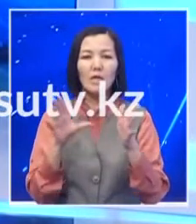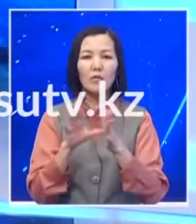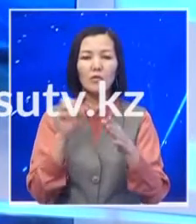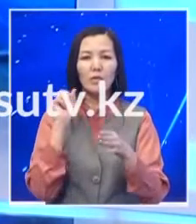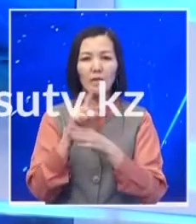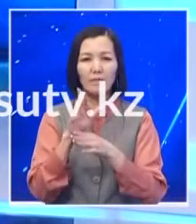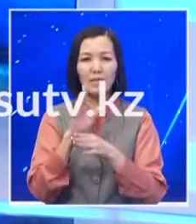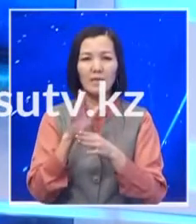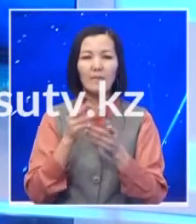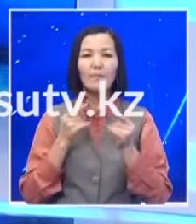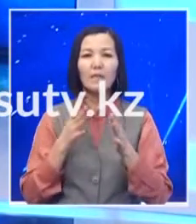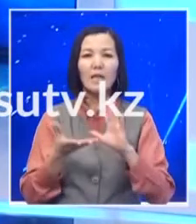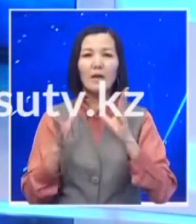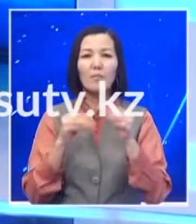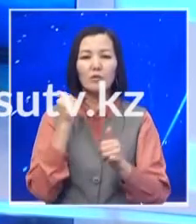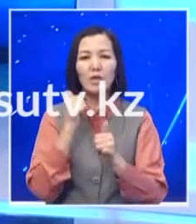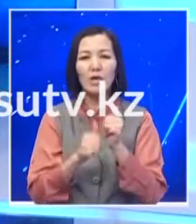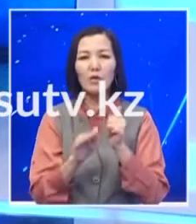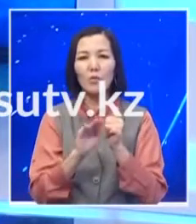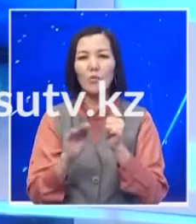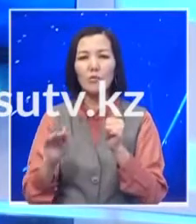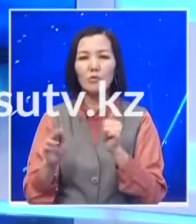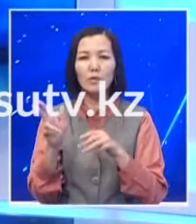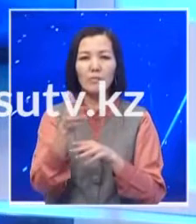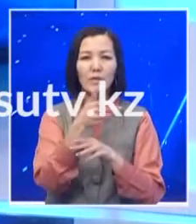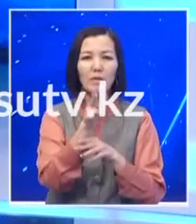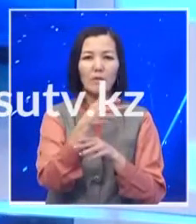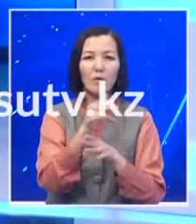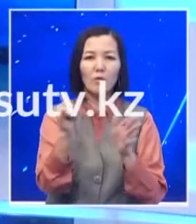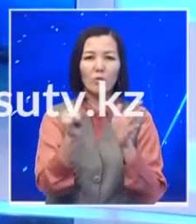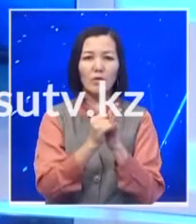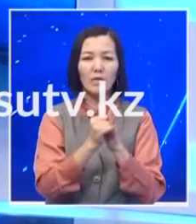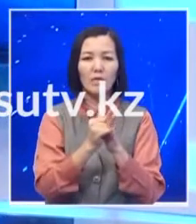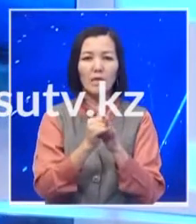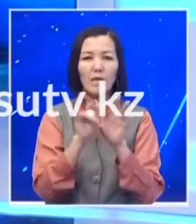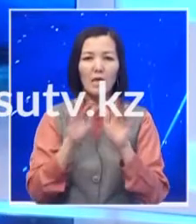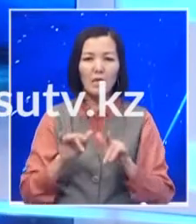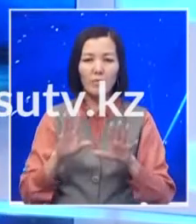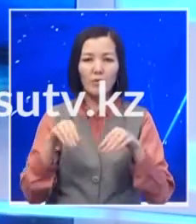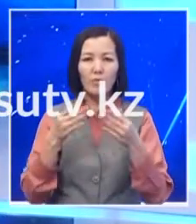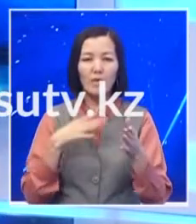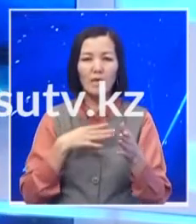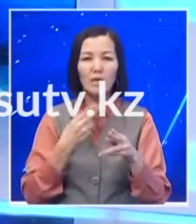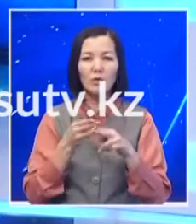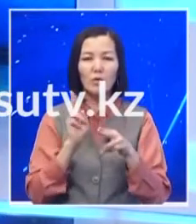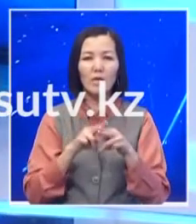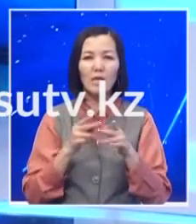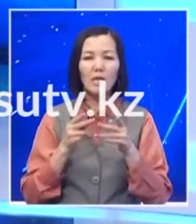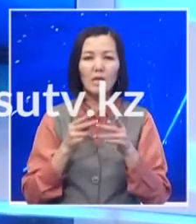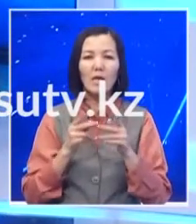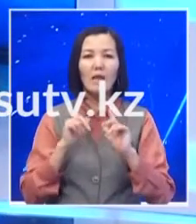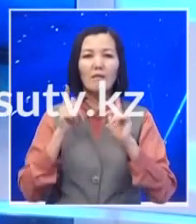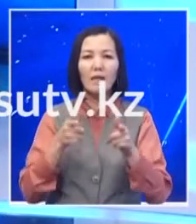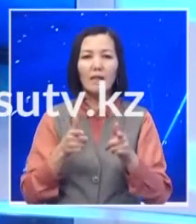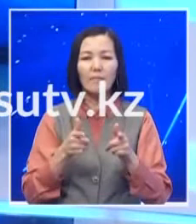электрондық түрде тапсырады. Талап бойынша әр оқушы бейнебақылау жүйесі орнатылған жеке компьютер беріледі. Сол арқылы талапкер